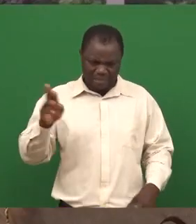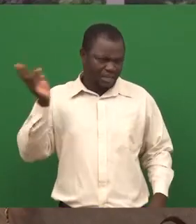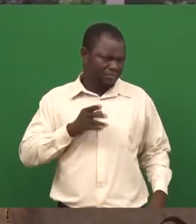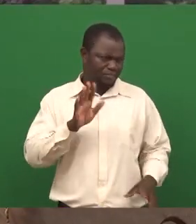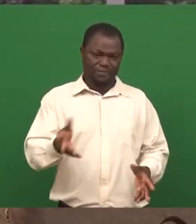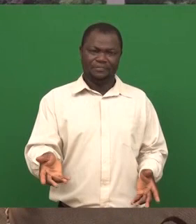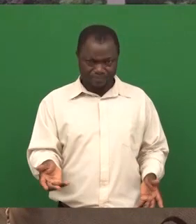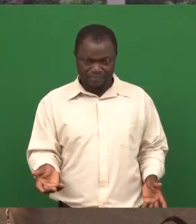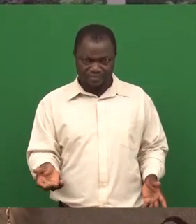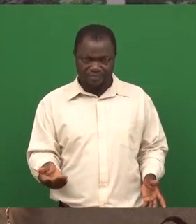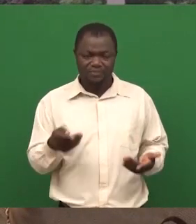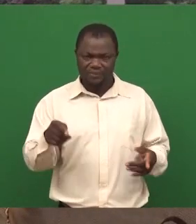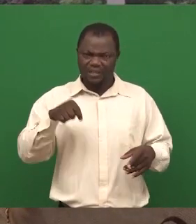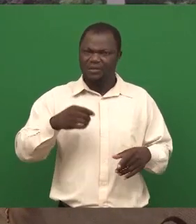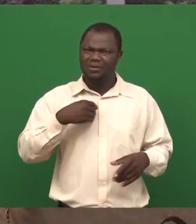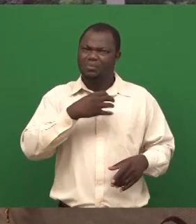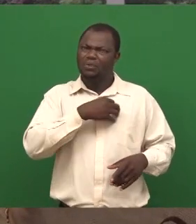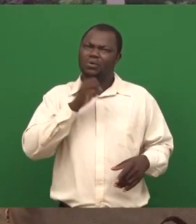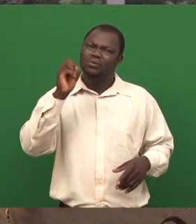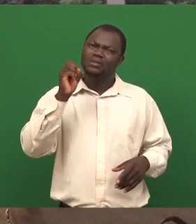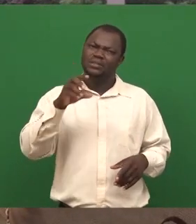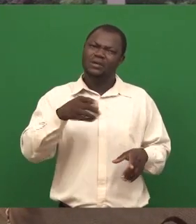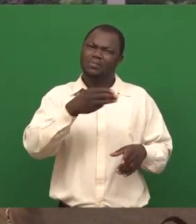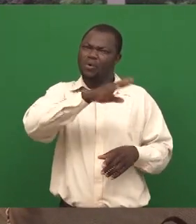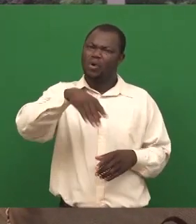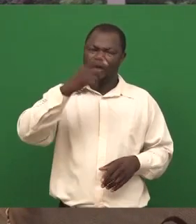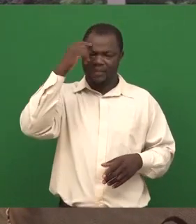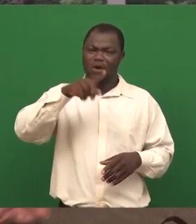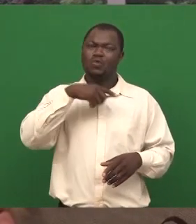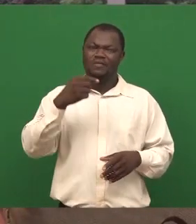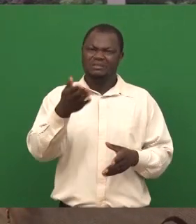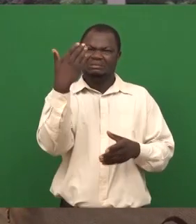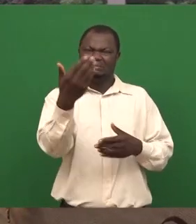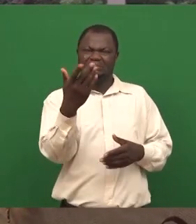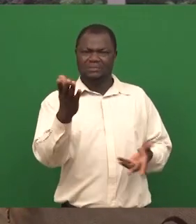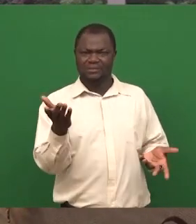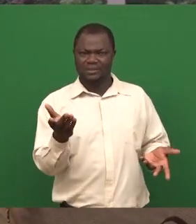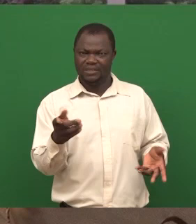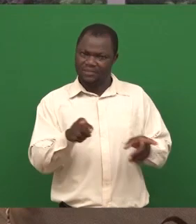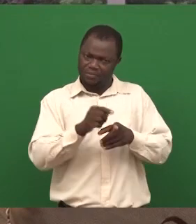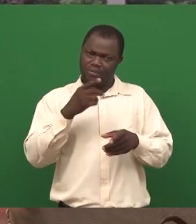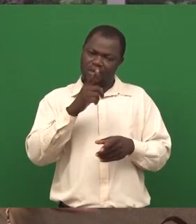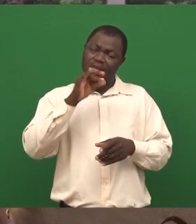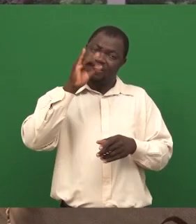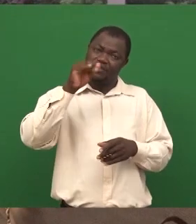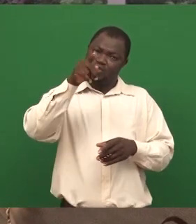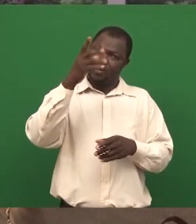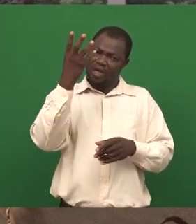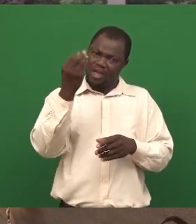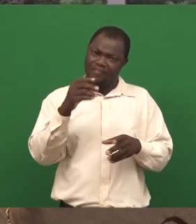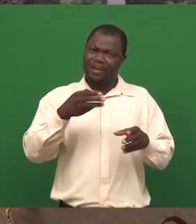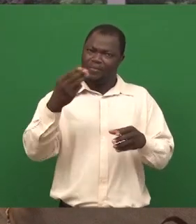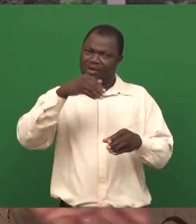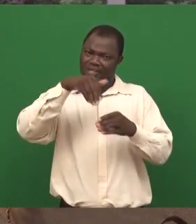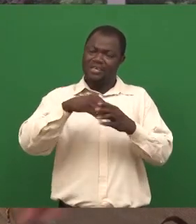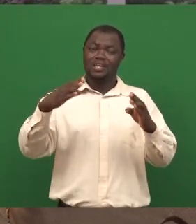kunai? Ndozviri kunditambudza panapa kuti kune vamwe vanotasira vakadzi vavo pasi. Nekuti muongororo netsvakiridza yatakaita kunonzi kana kukanzi kune rumvesa